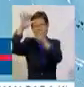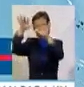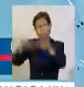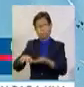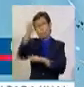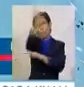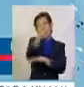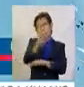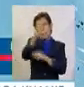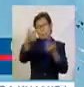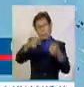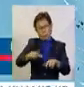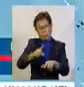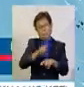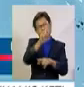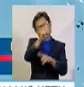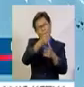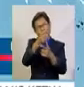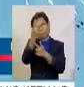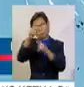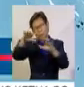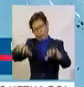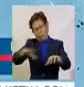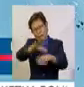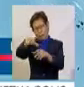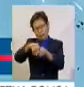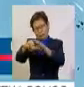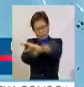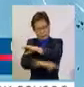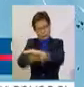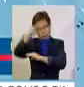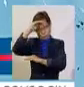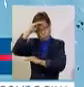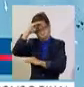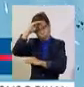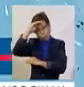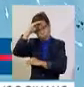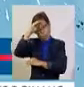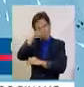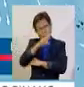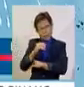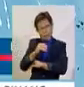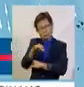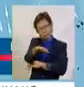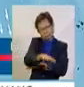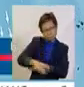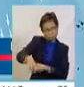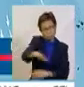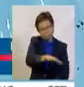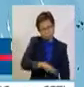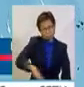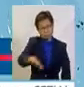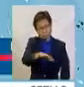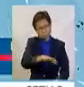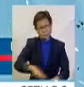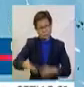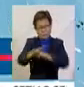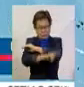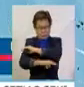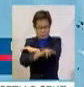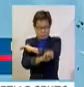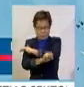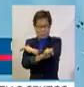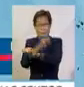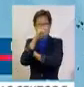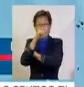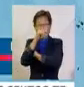ribut petir yang sedang berlaku di satu dua tempat melibatkan negeri Johor dan juga di sekitar keseluruhan negeri Sembilan,